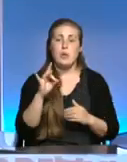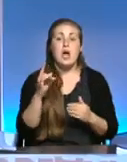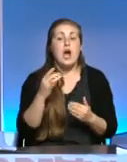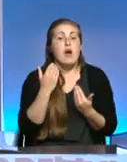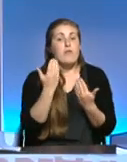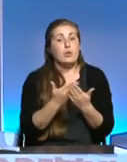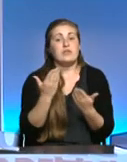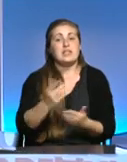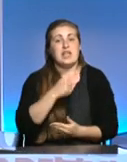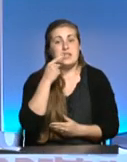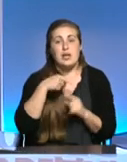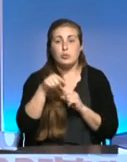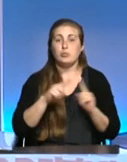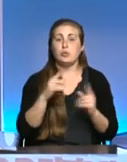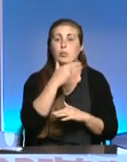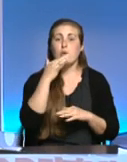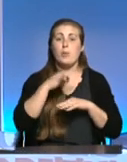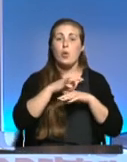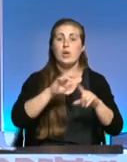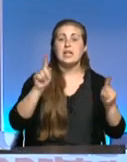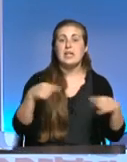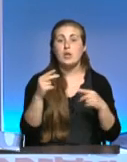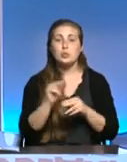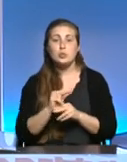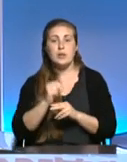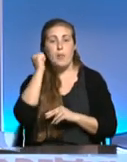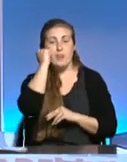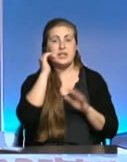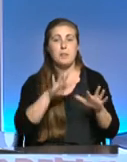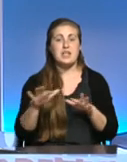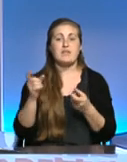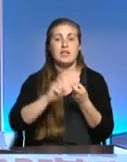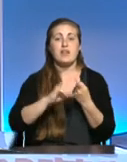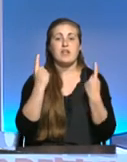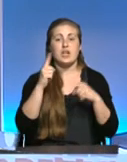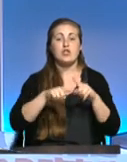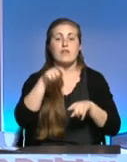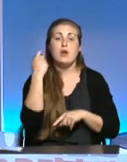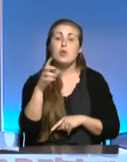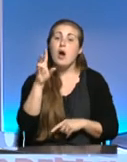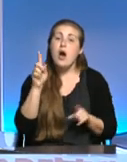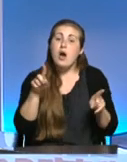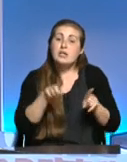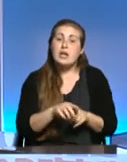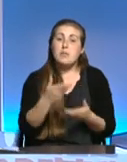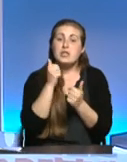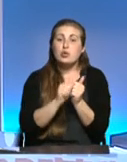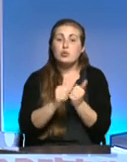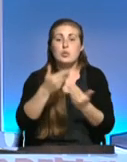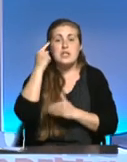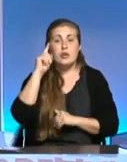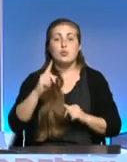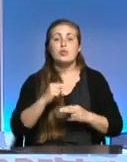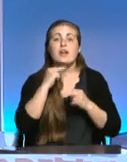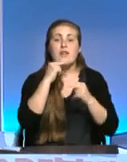но вот вы сказали о том что много проходит реконструкции непосредственно памятных мест связаных с великой отечественной войной однако вот зачастую мы знаем что уделяют